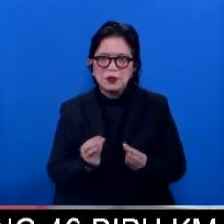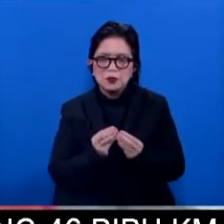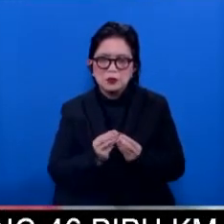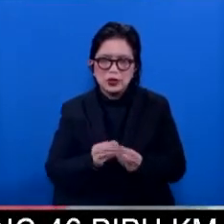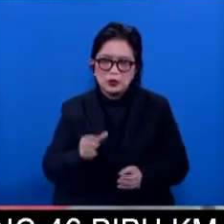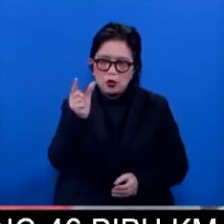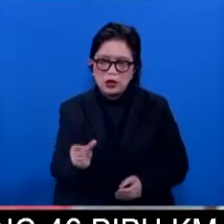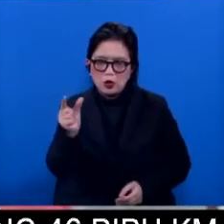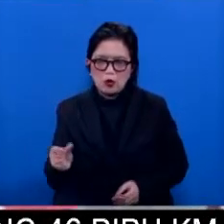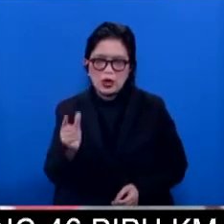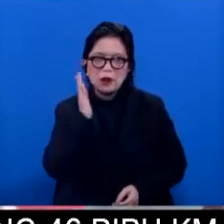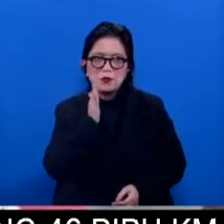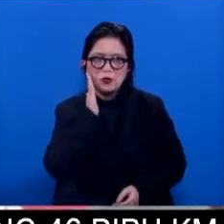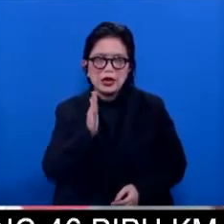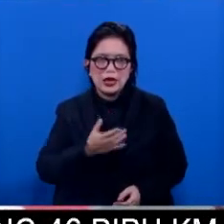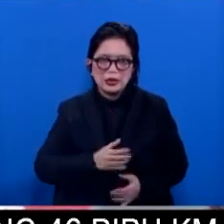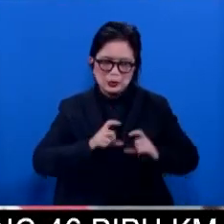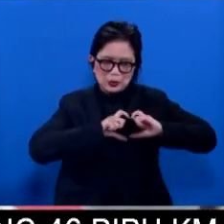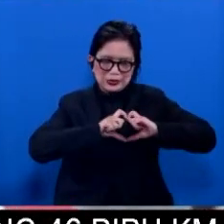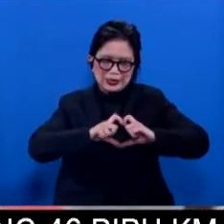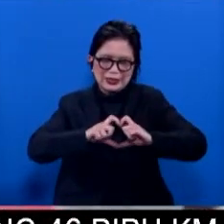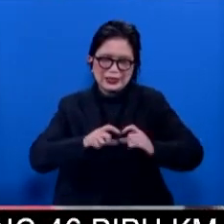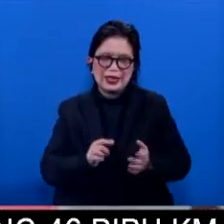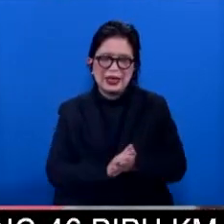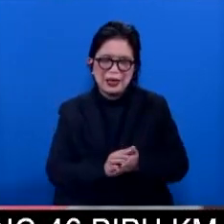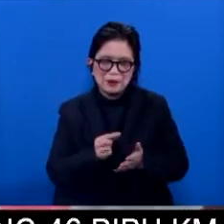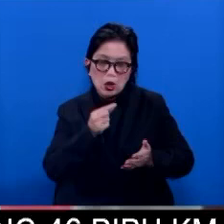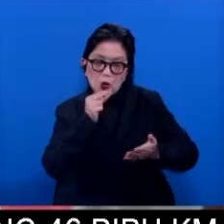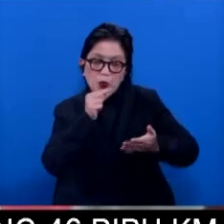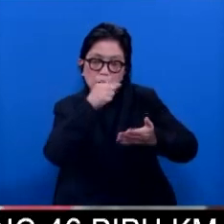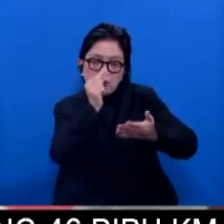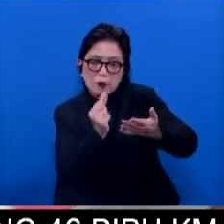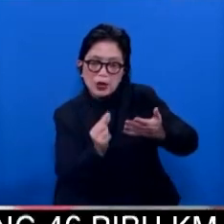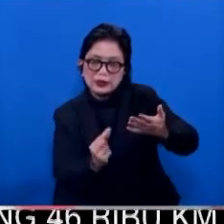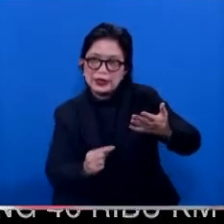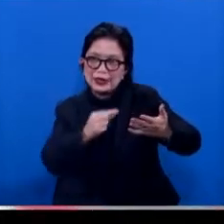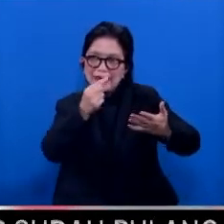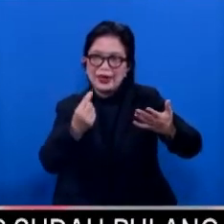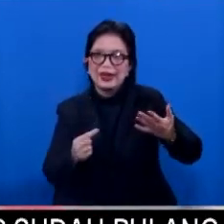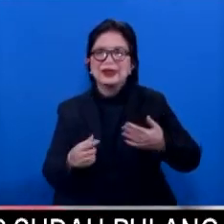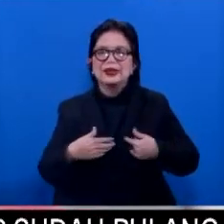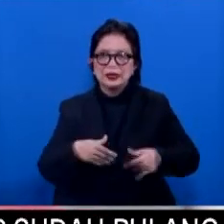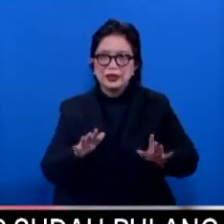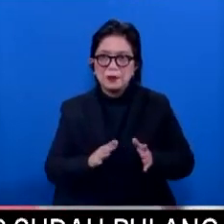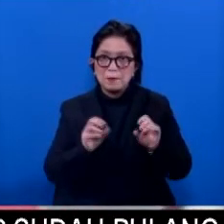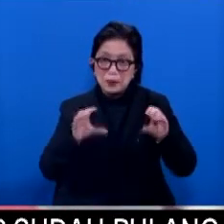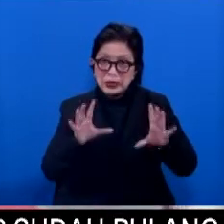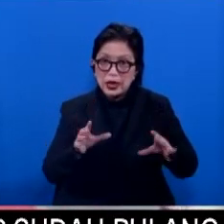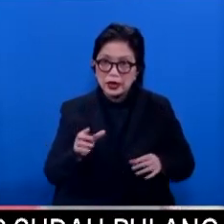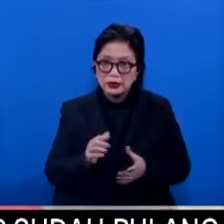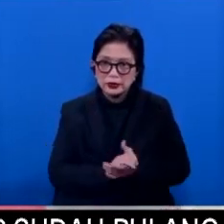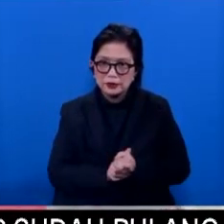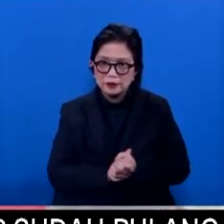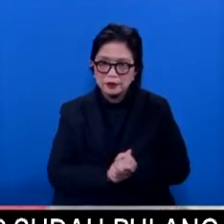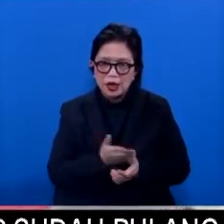mencintai batik. Gitu. Akhirnya sampai sudah banyak peminat atau